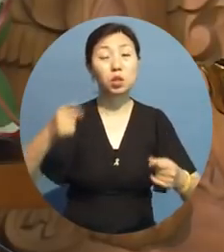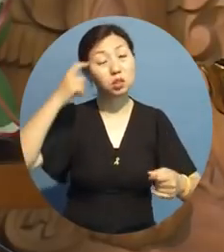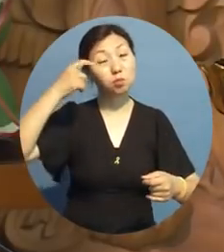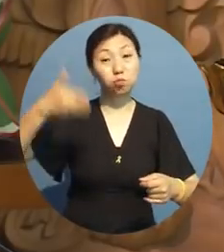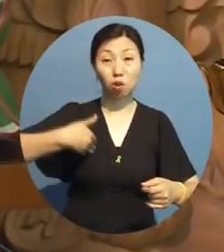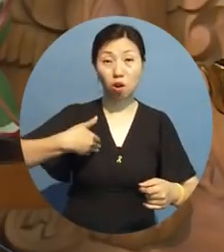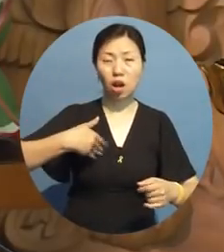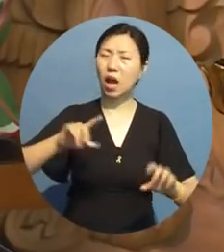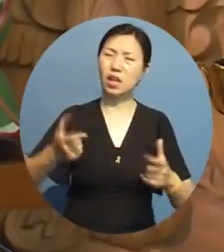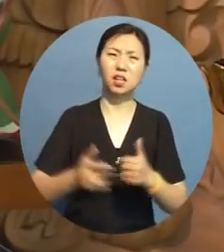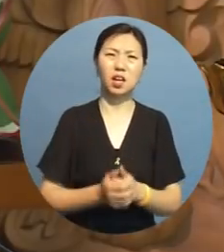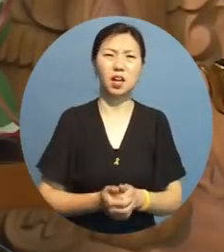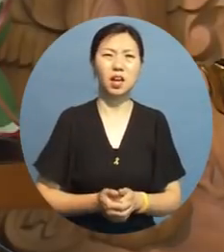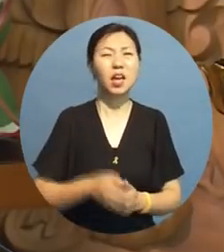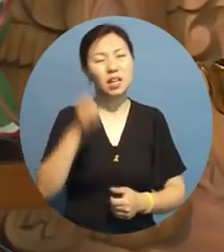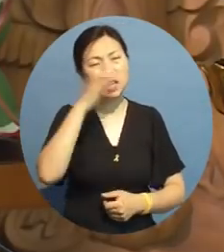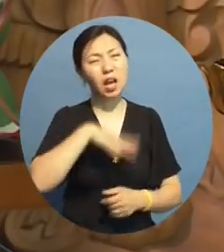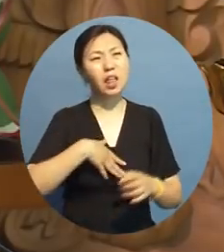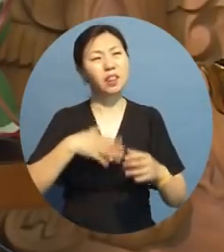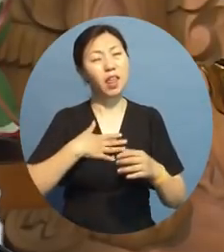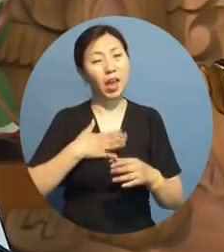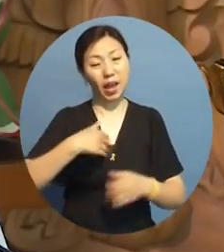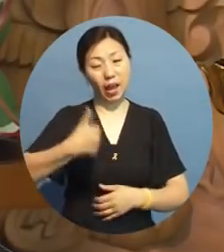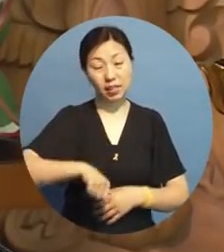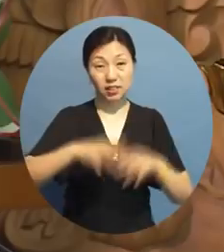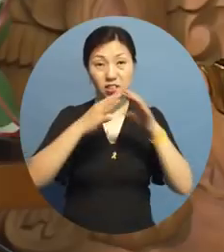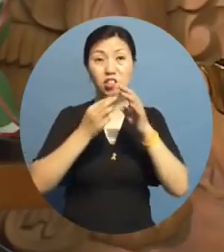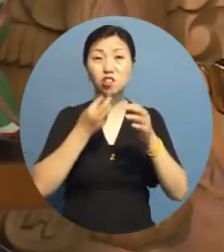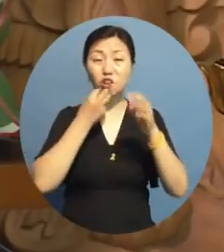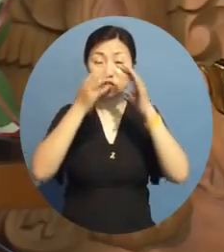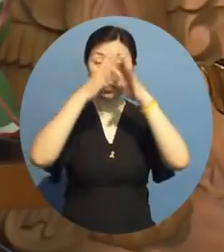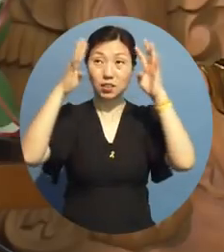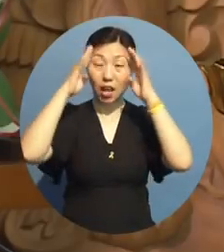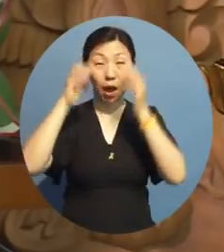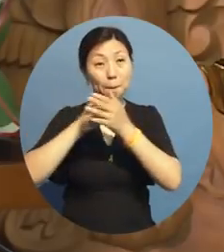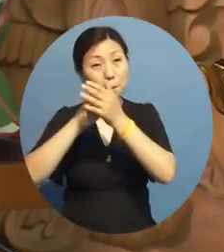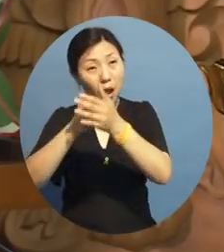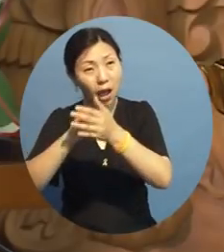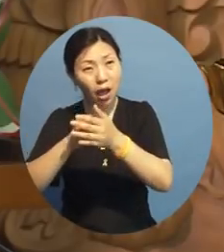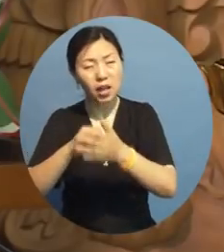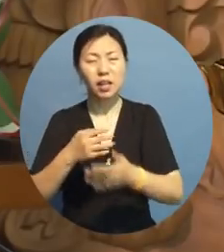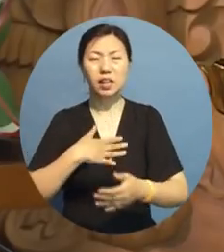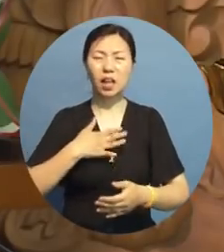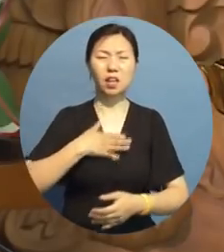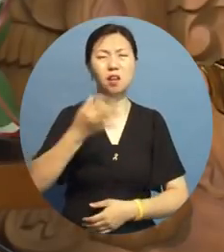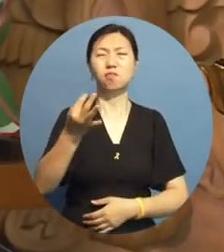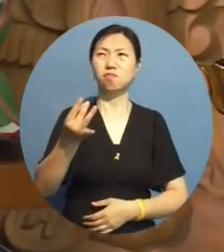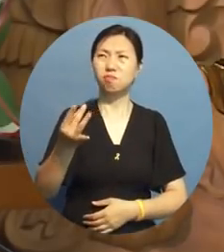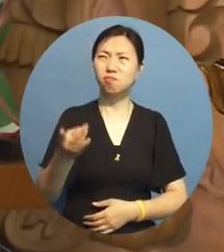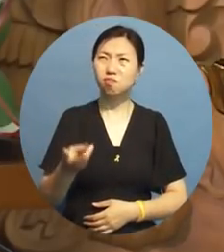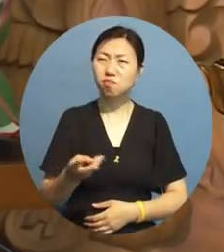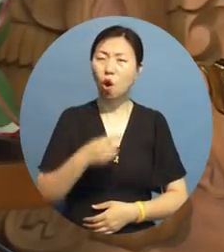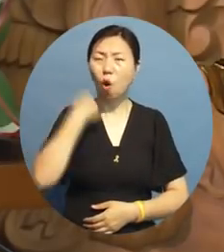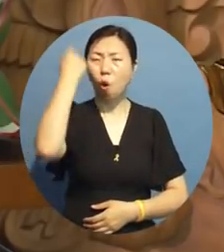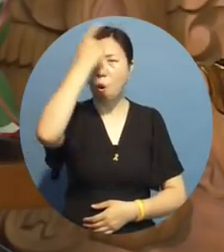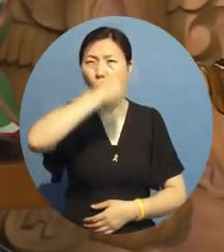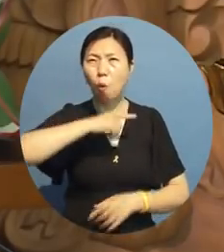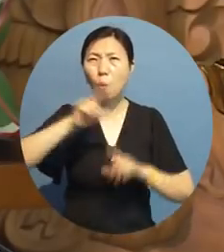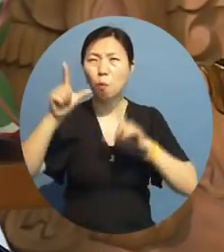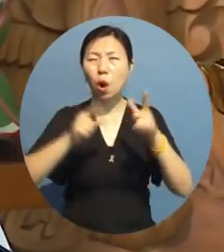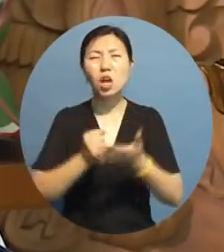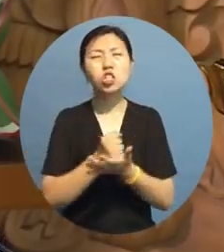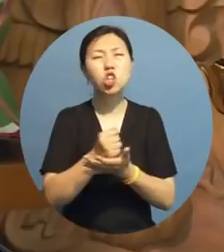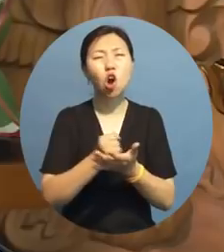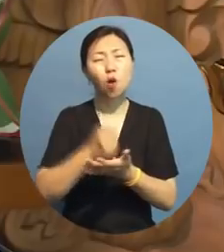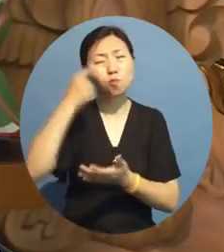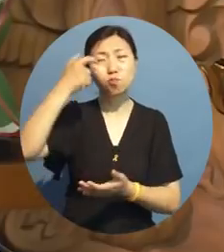뭐 서울대 갈까요? 어쩌고 이런 거 묻지. 그래도 관상은 안 묻잖아 나한테. 사주 묻고 관상 묻고 이런 거는 다섯 명 중에 한